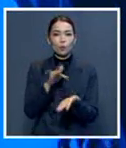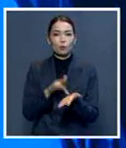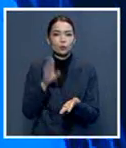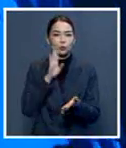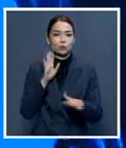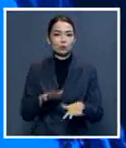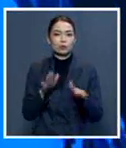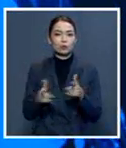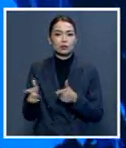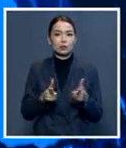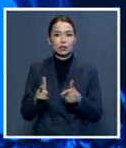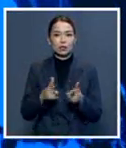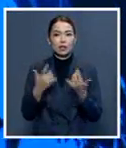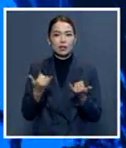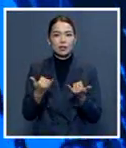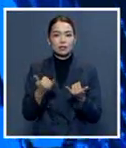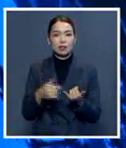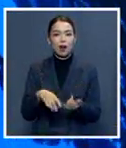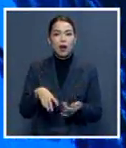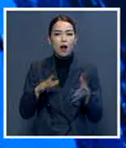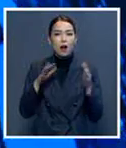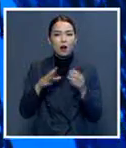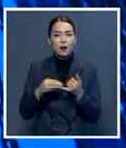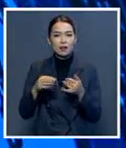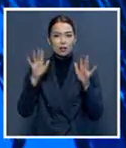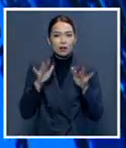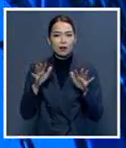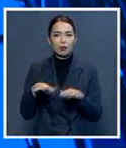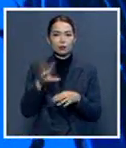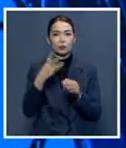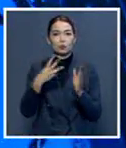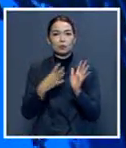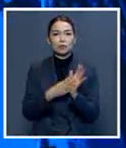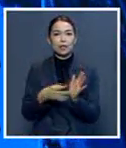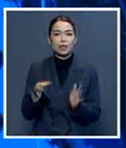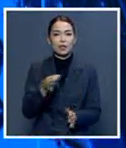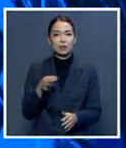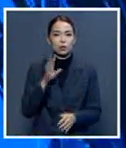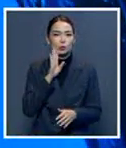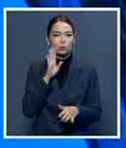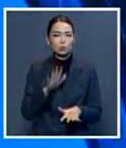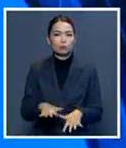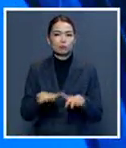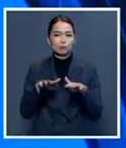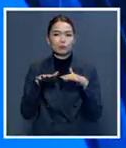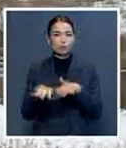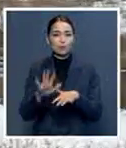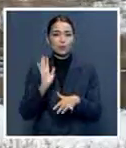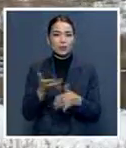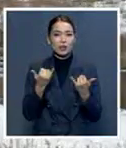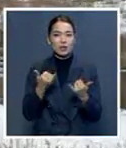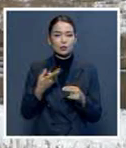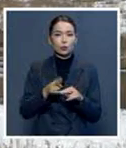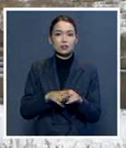тасқынына дайындық күшейді. Алқаптардағы қар күрт ерісе, облыстағы 39 елді мекенді су басу ықтимал. Қазір сол